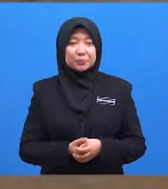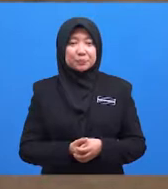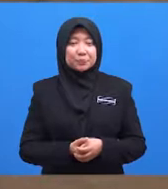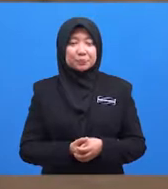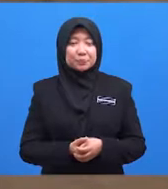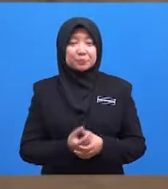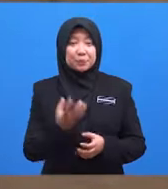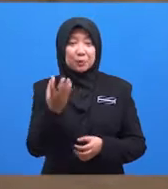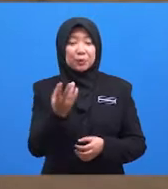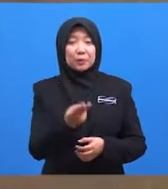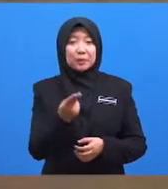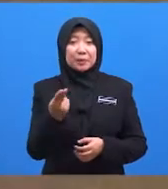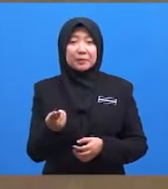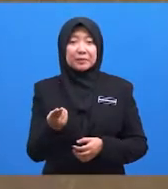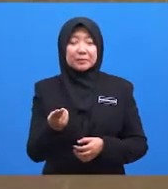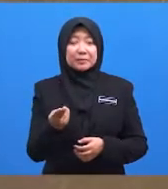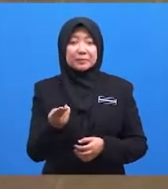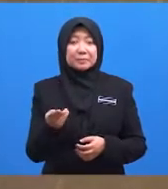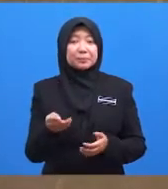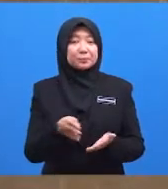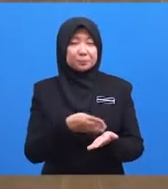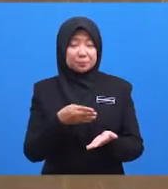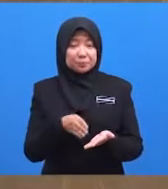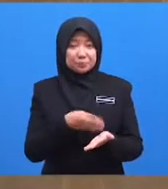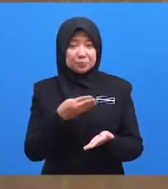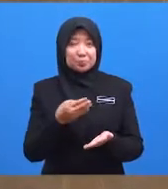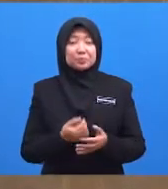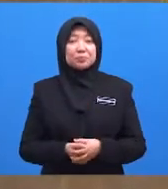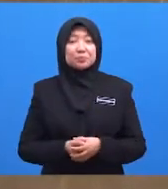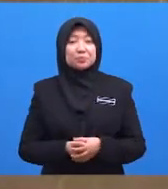mangkuk bahan, berus mentega,